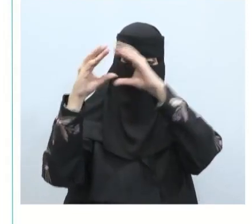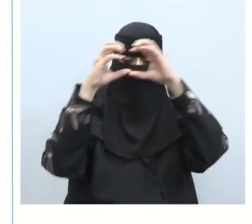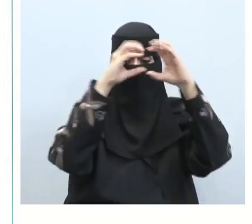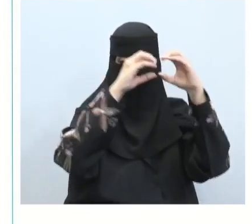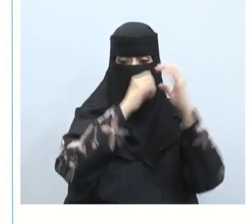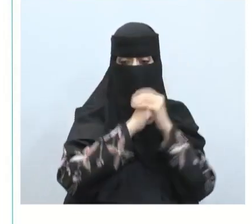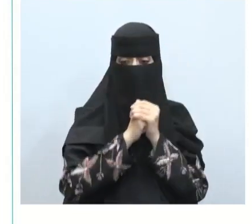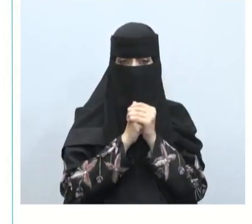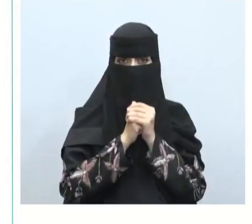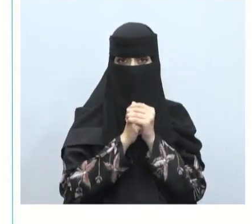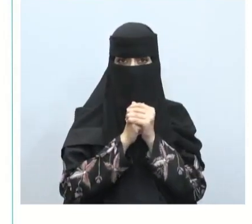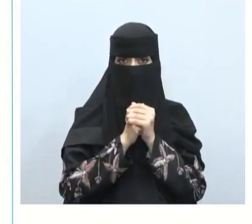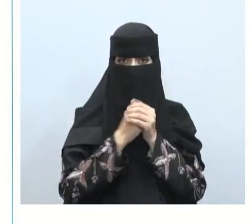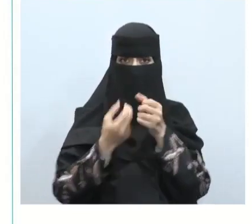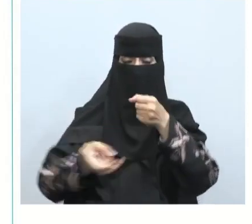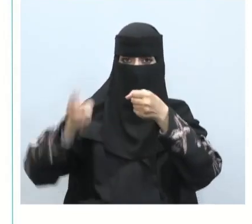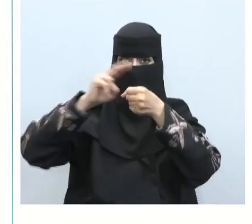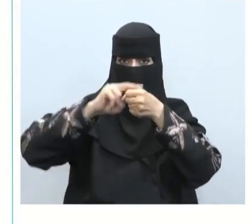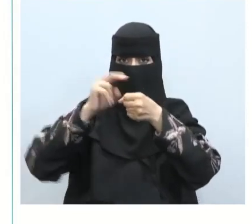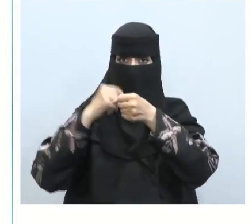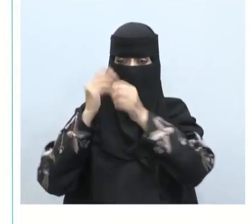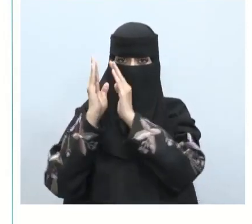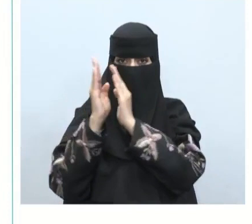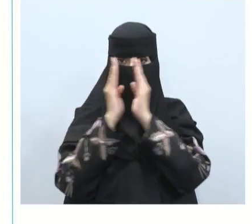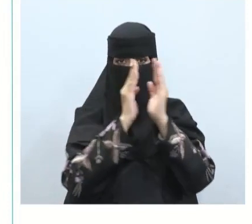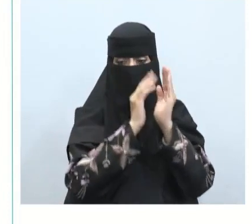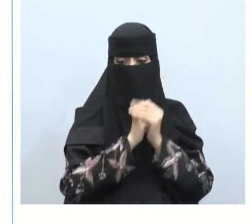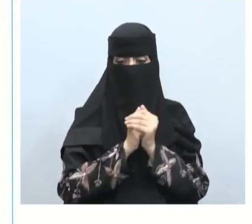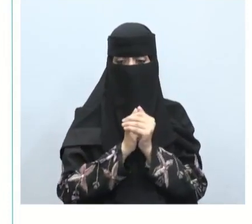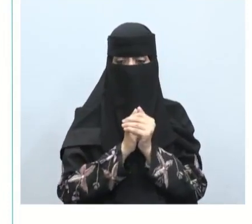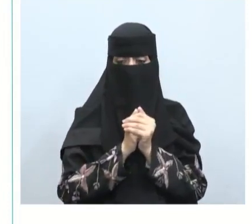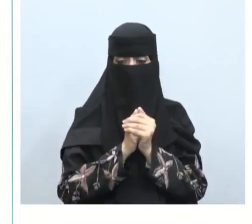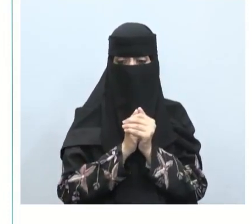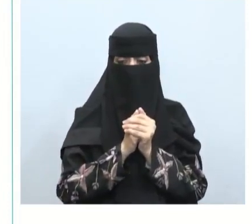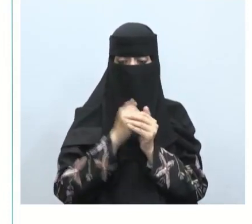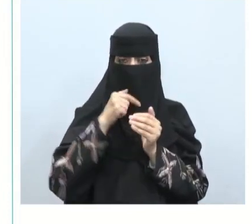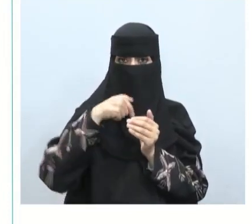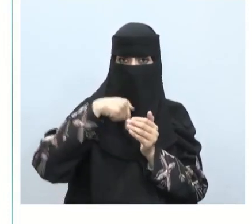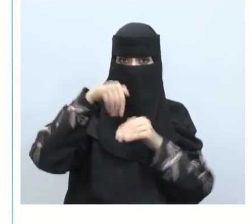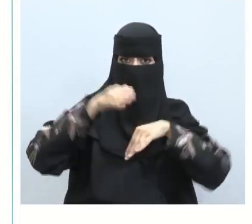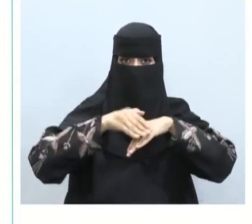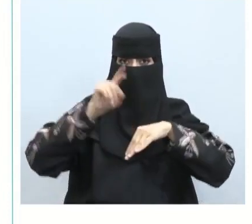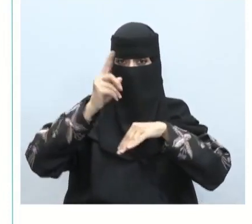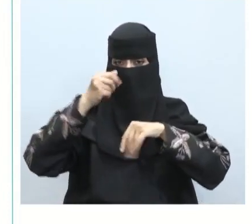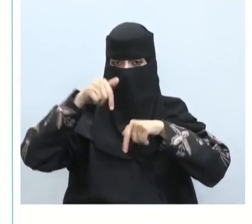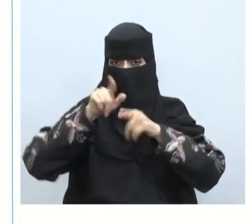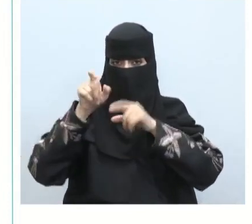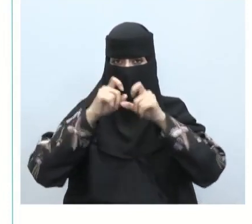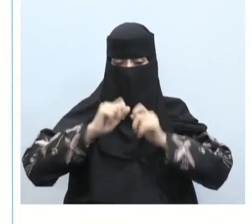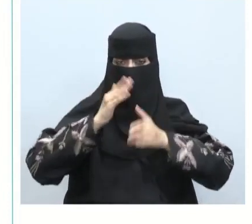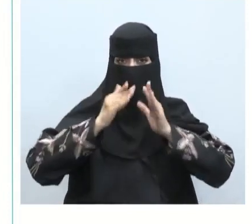كلاود ستورج اعاده تجزئه ديفراجمنت خادم بروتوكول تهيئه المضيف